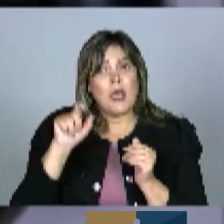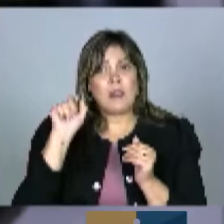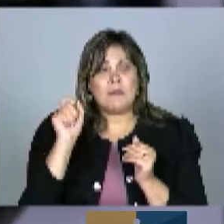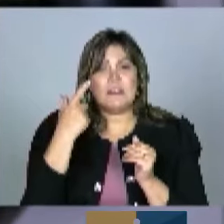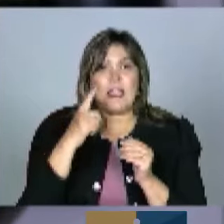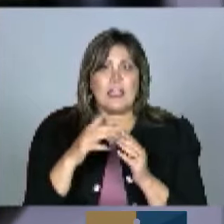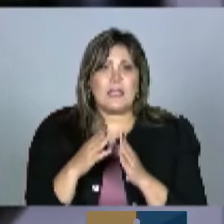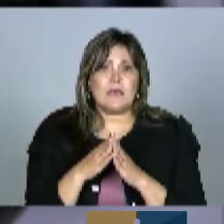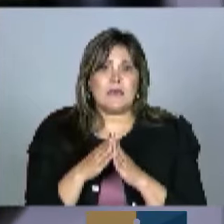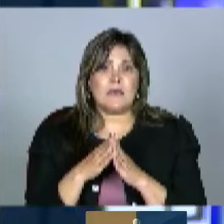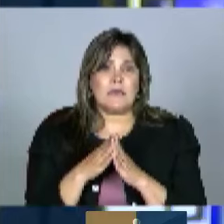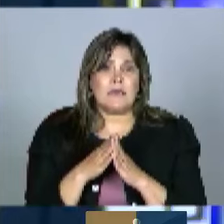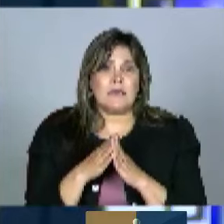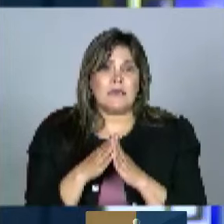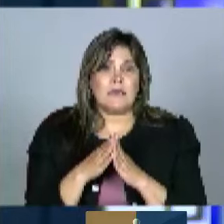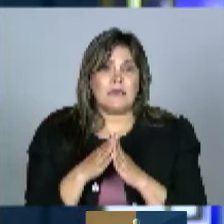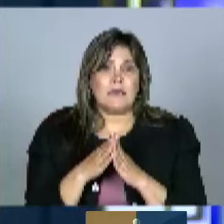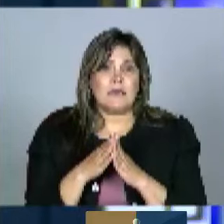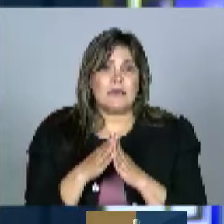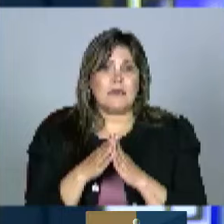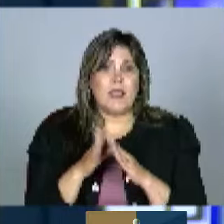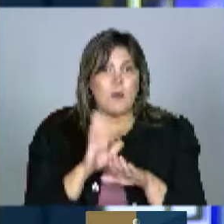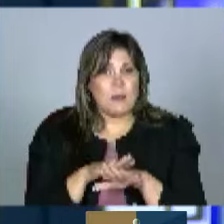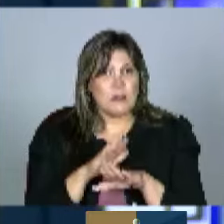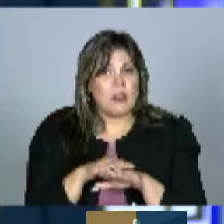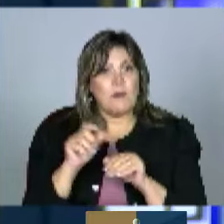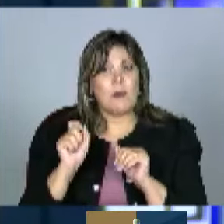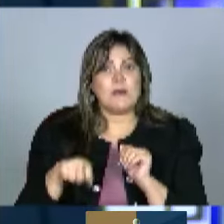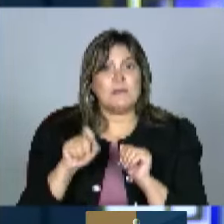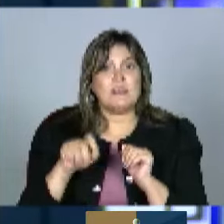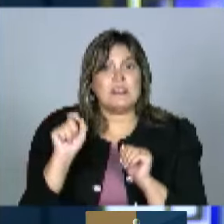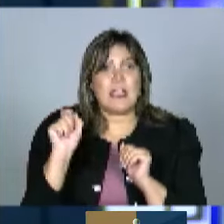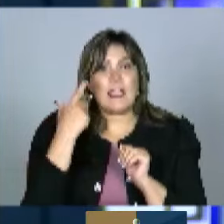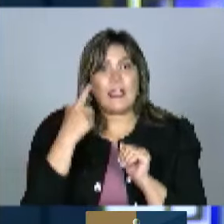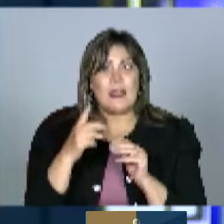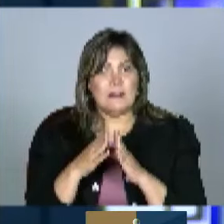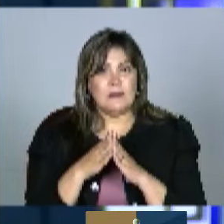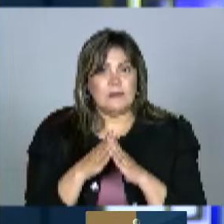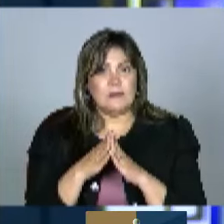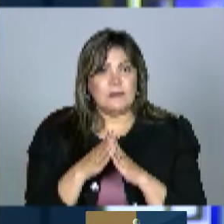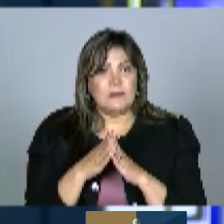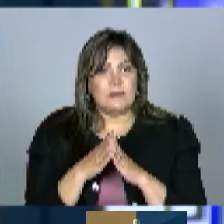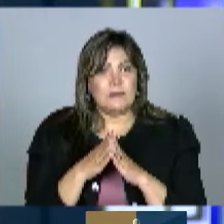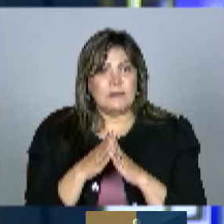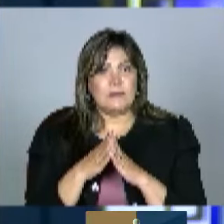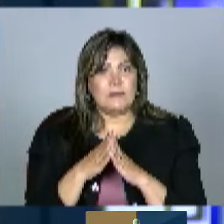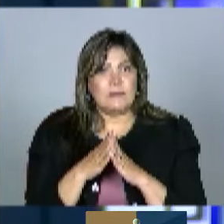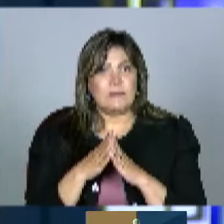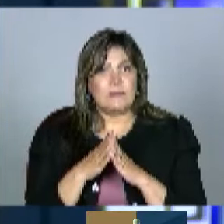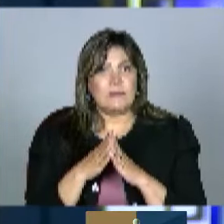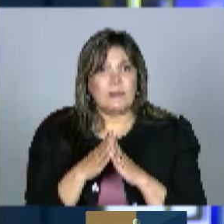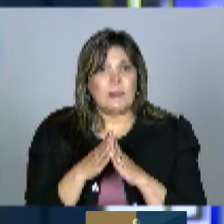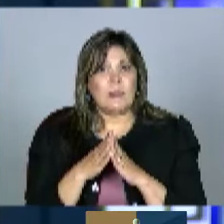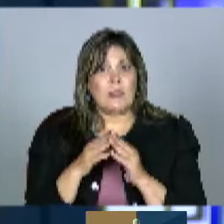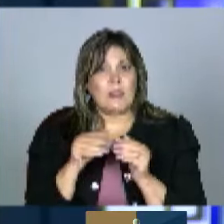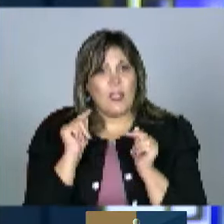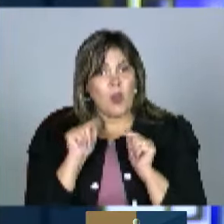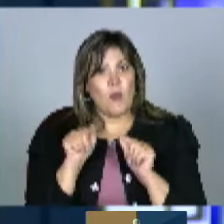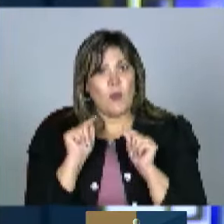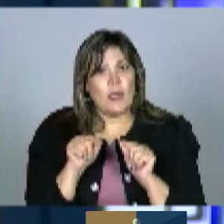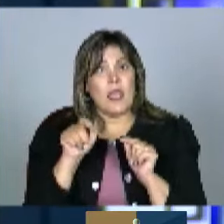مستعجل او بالطلبات المستعجله في الحاله ده هي في ده